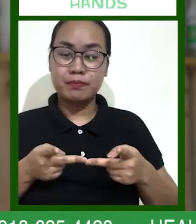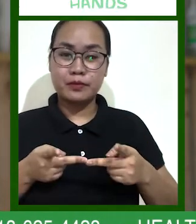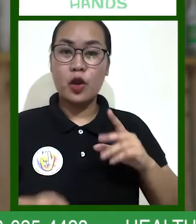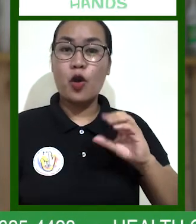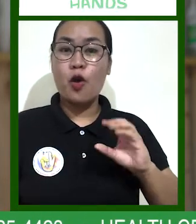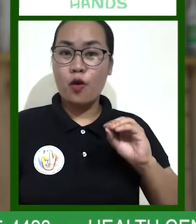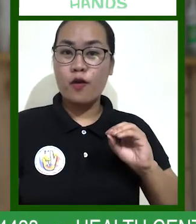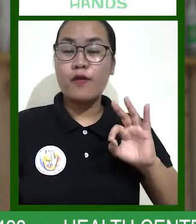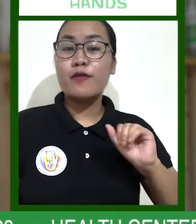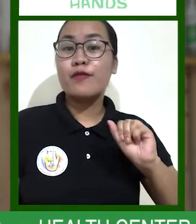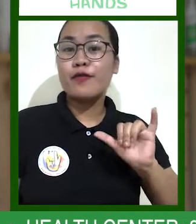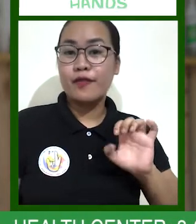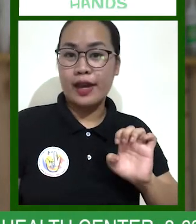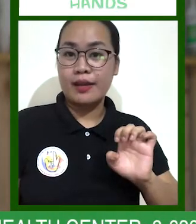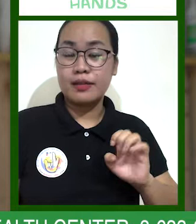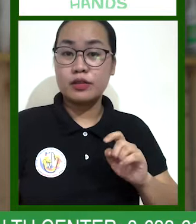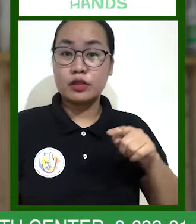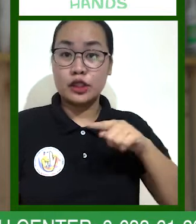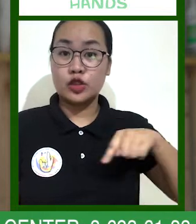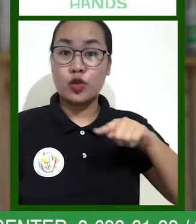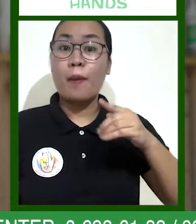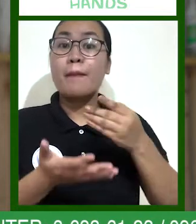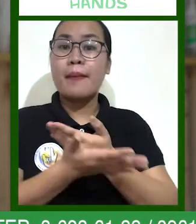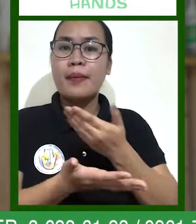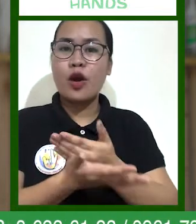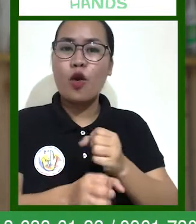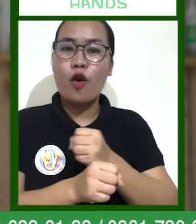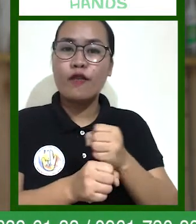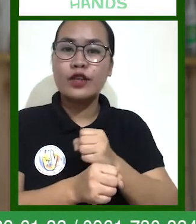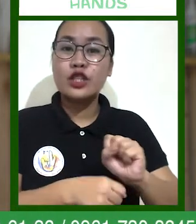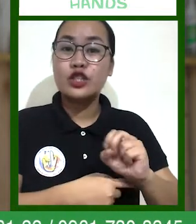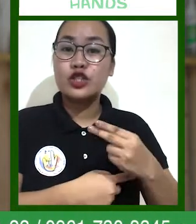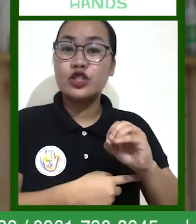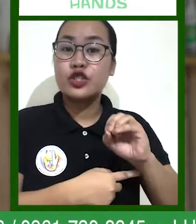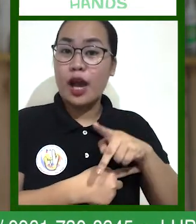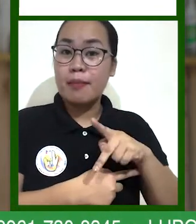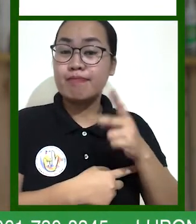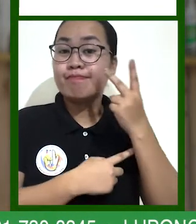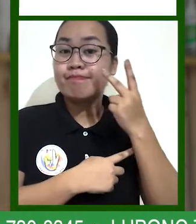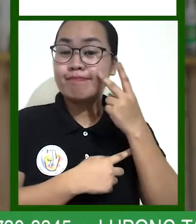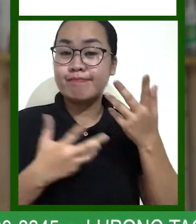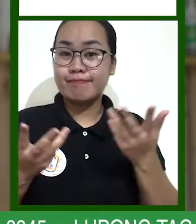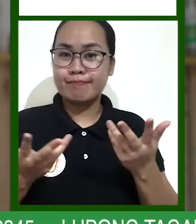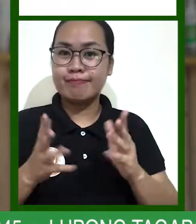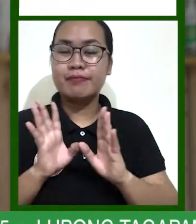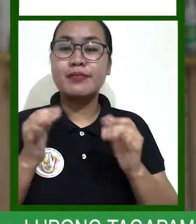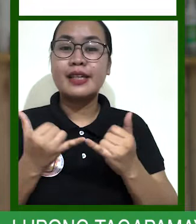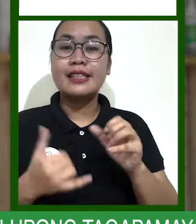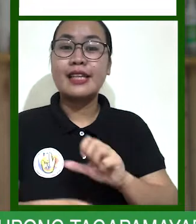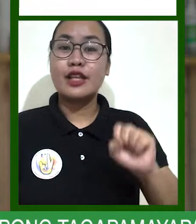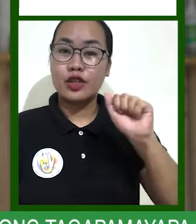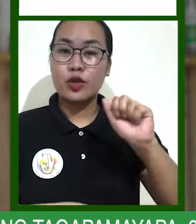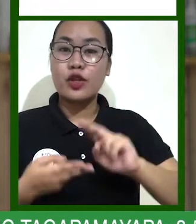Co-Coffee, isa sa mga pinakabagong coffee shops na matatagpuan dito po sa Barangay San Antonio. So they are located at number